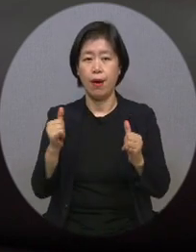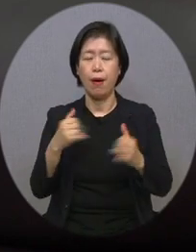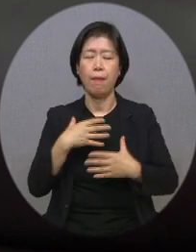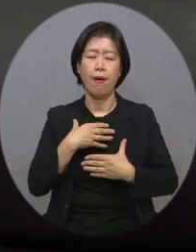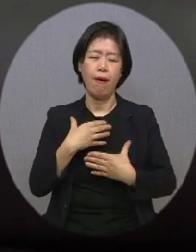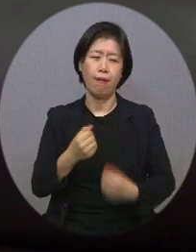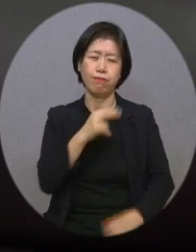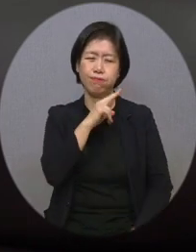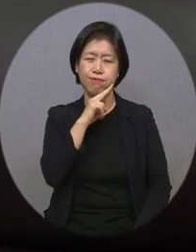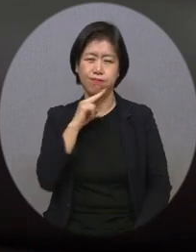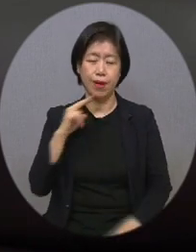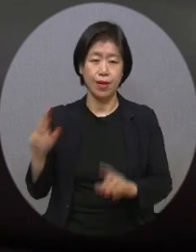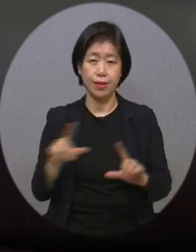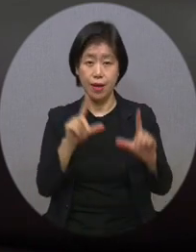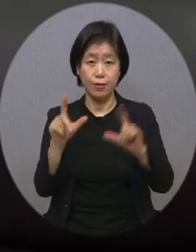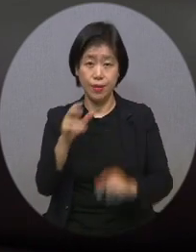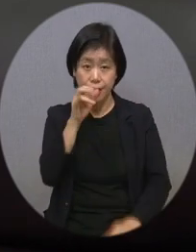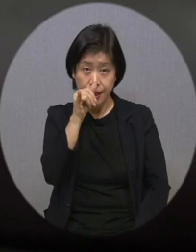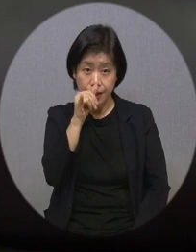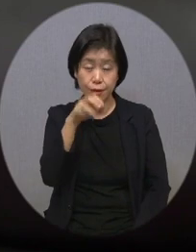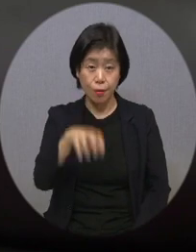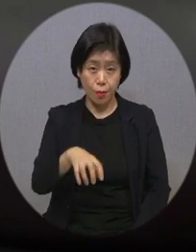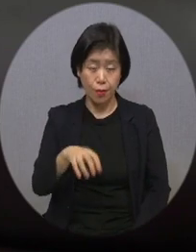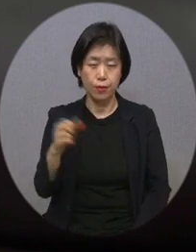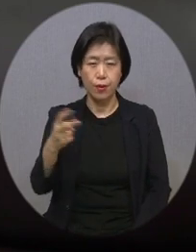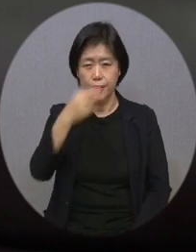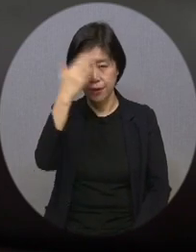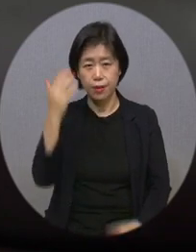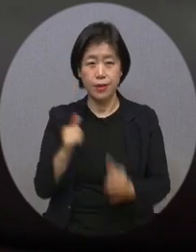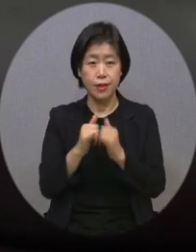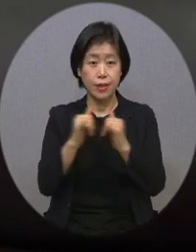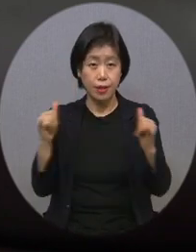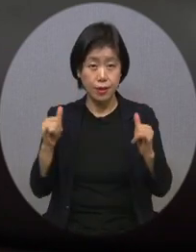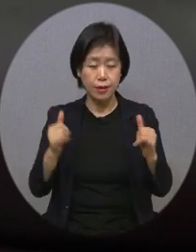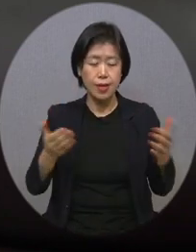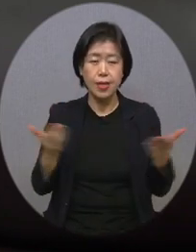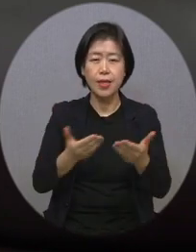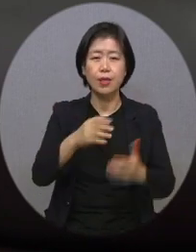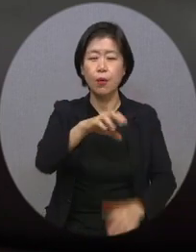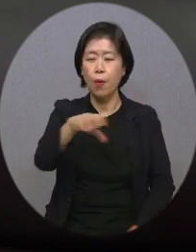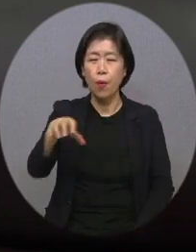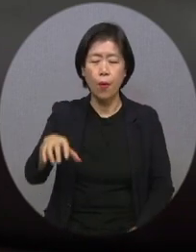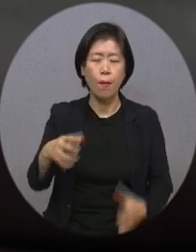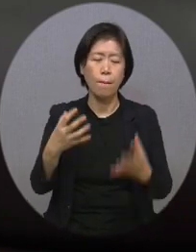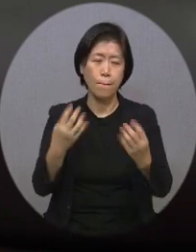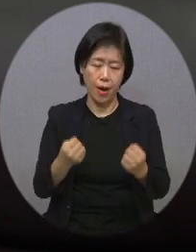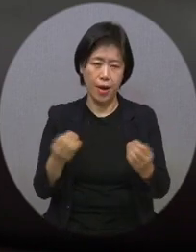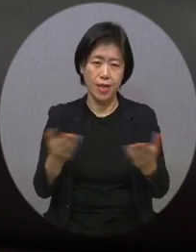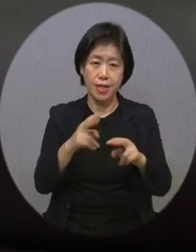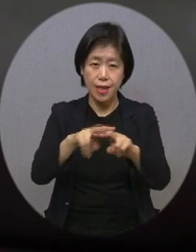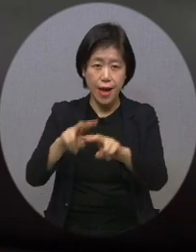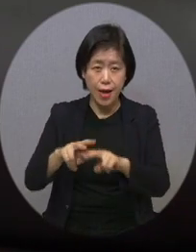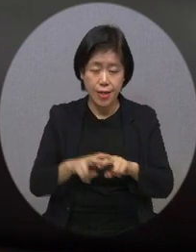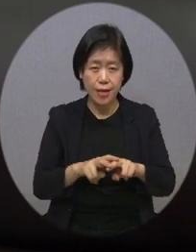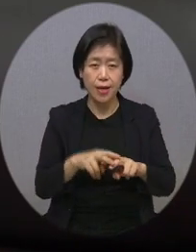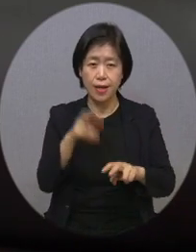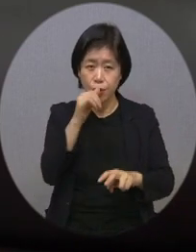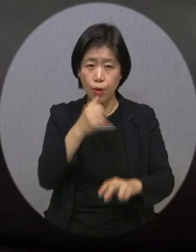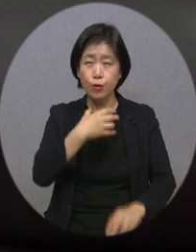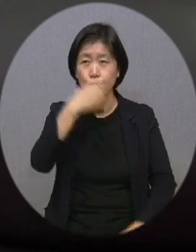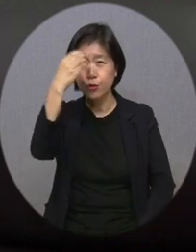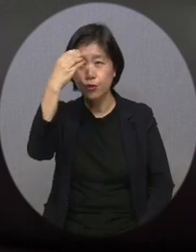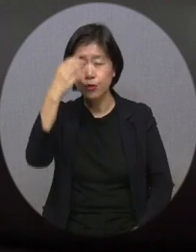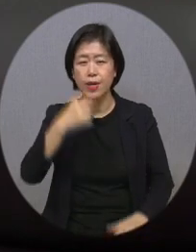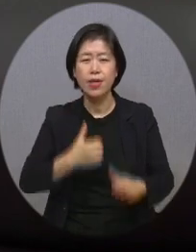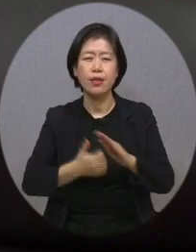노후 생활을 할 수 있는 우리 군산, 그리고 젊은이들은 군산에 많은 일자리, 꿈과 희망이 넘치는 군산 만들